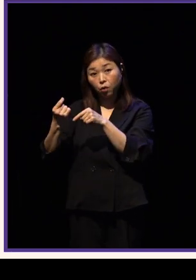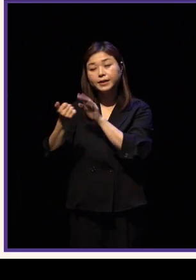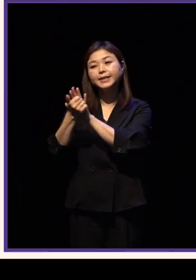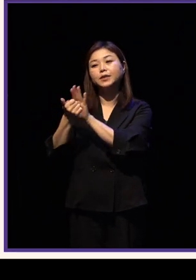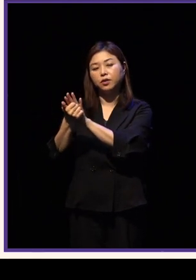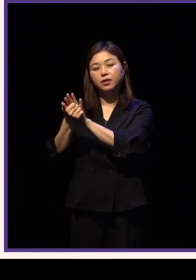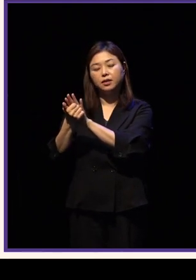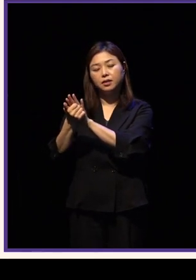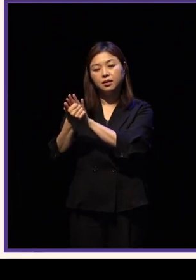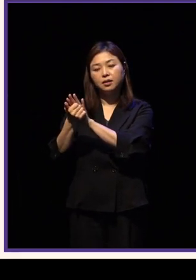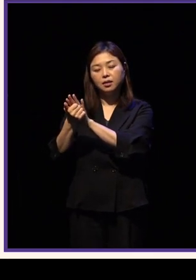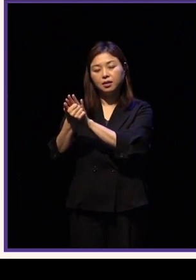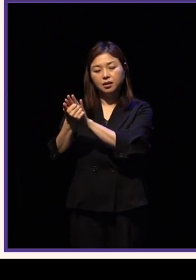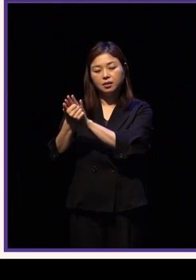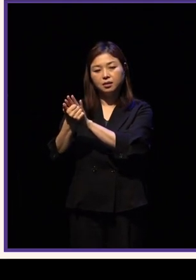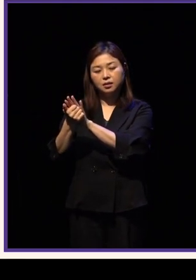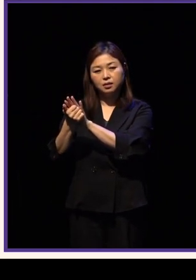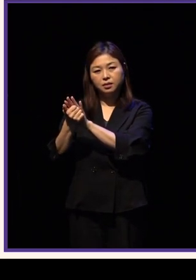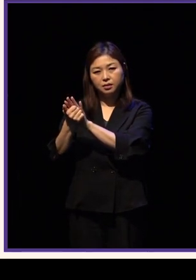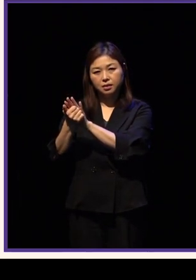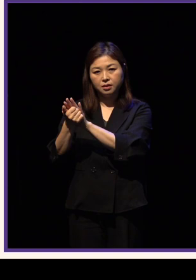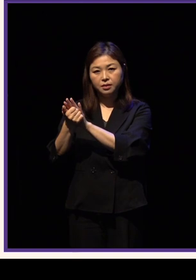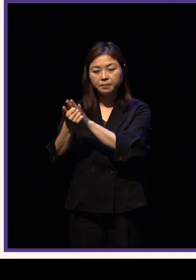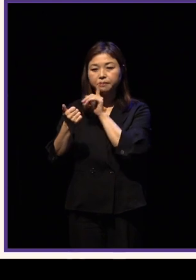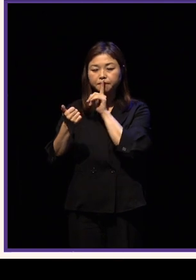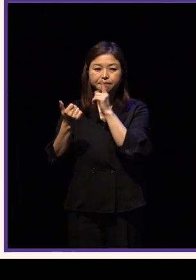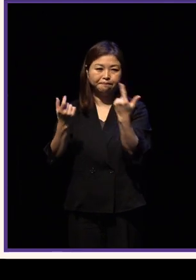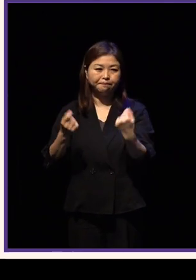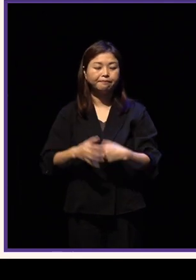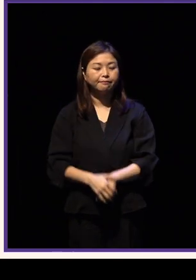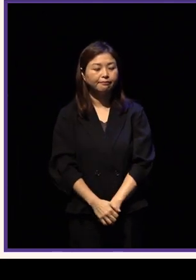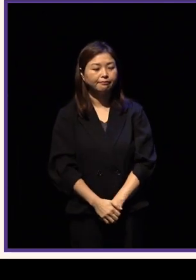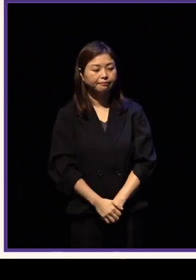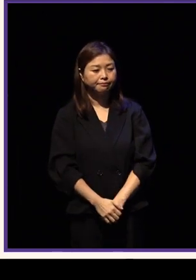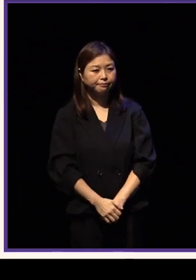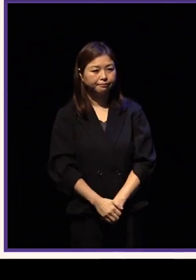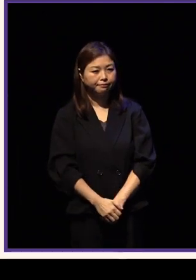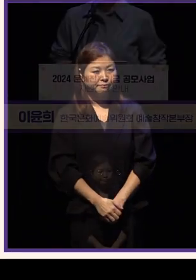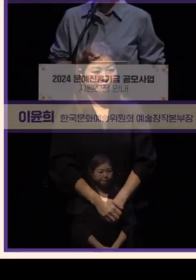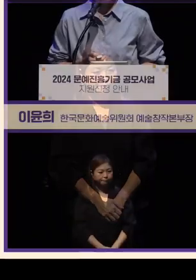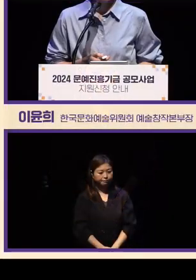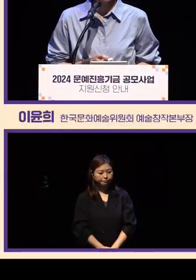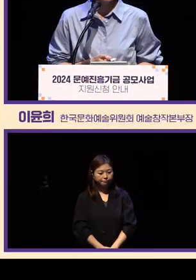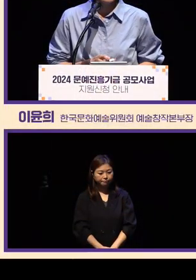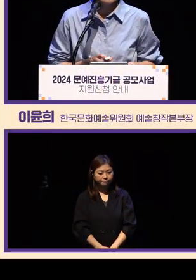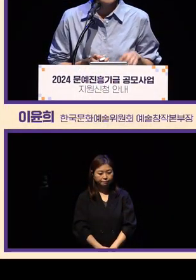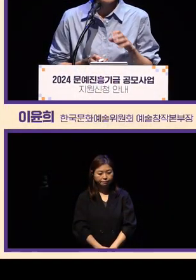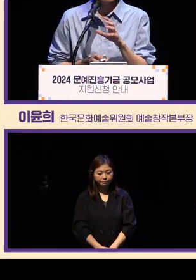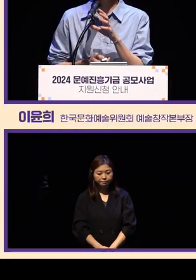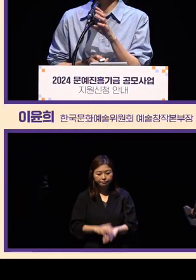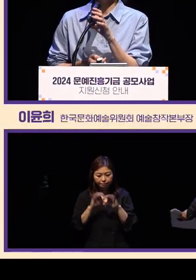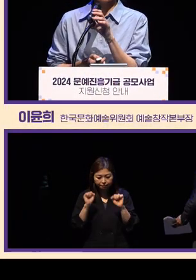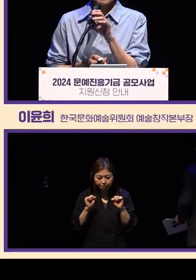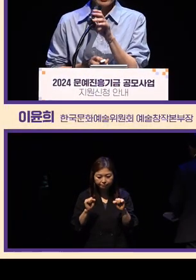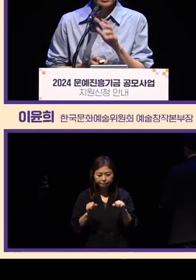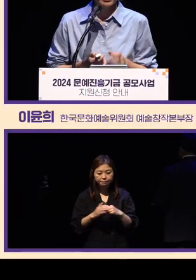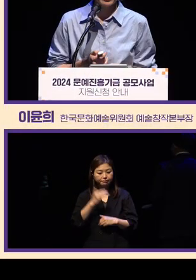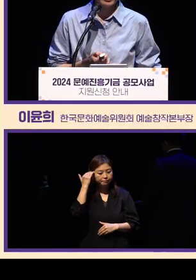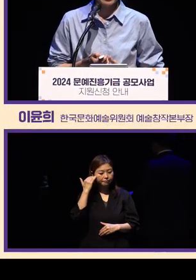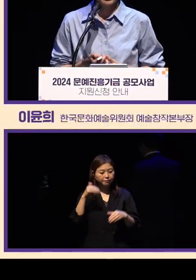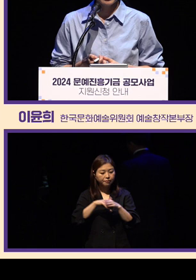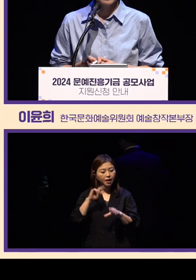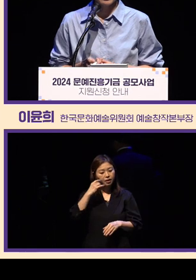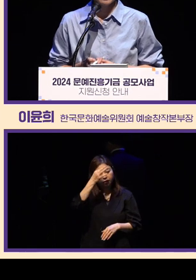지원하고 있다라고 하는 말을 첨언해서 드립니다 예 설명 부탁드립니다 네 다시 인사드리겠습니다